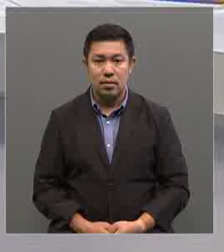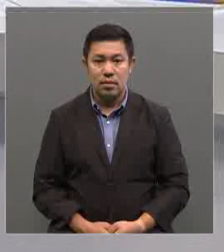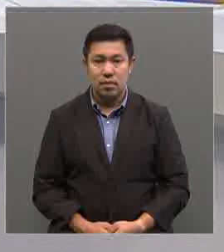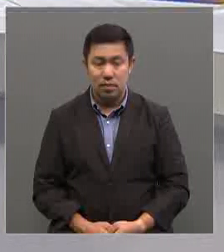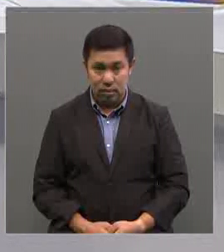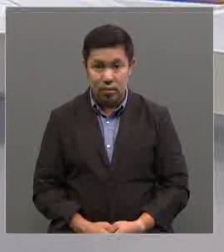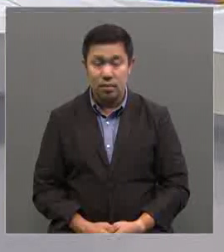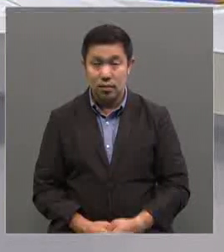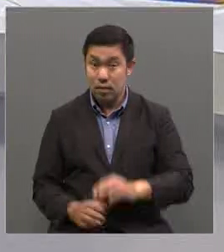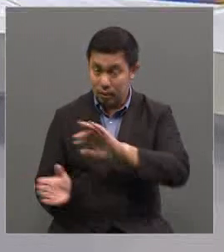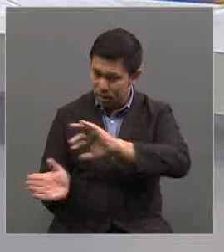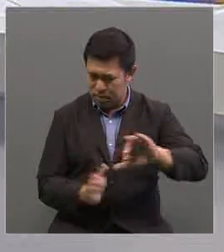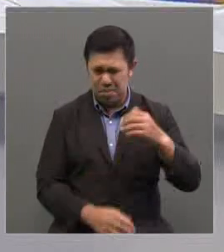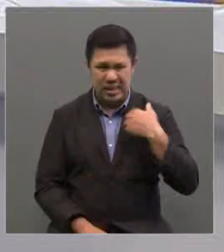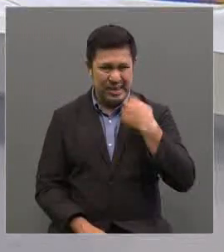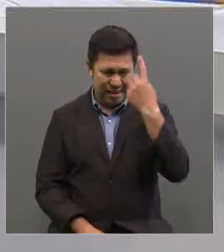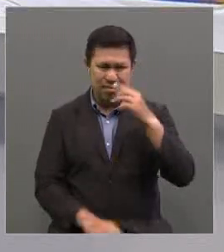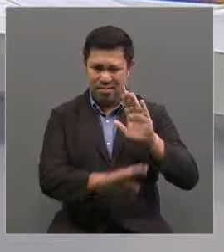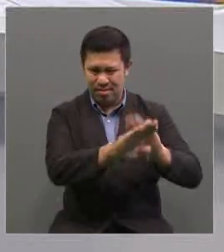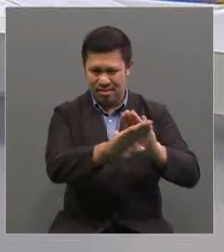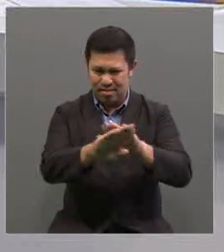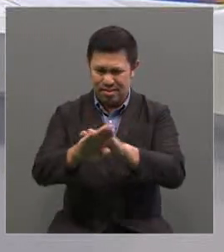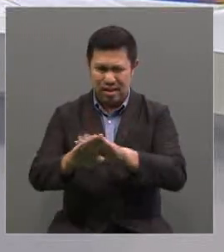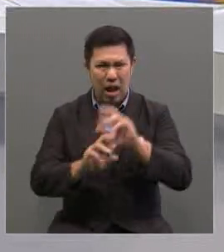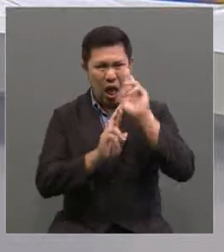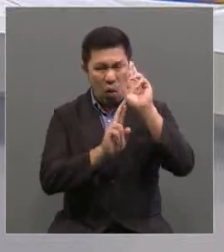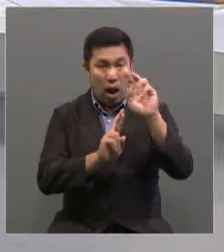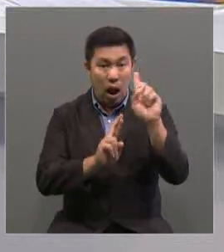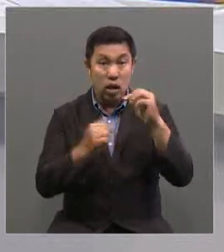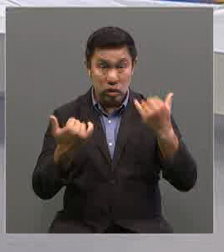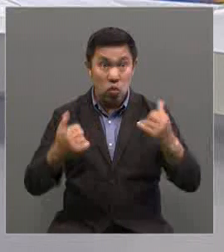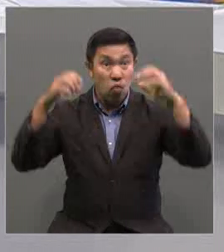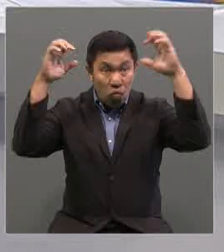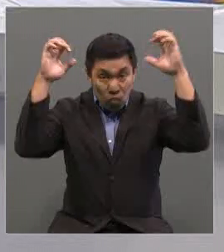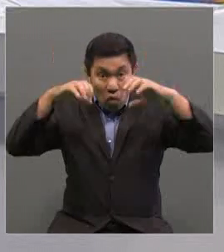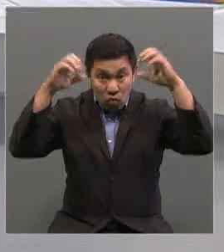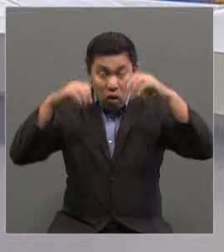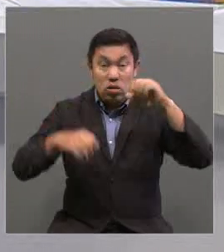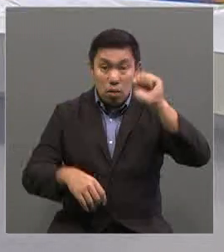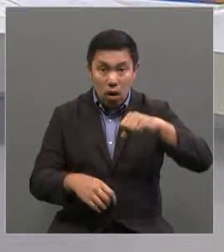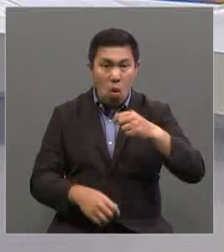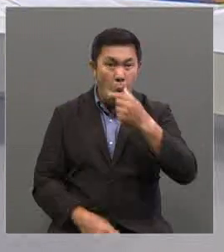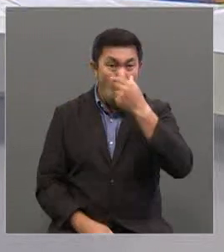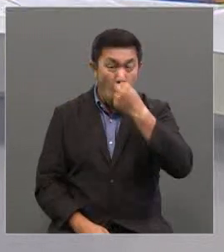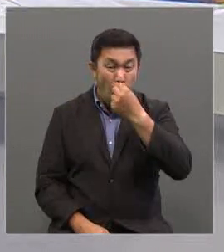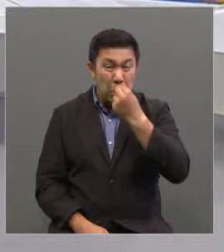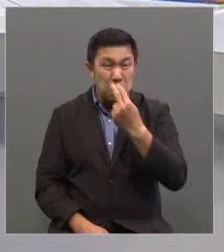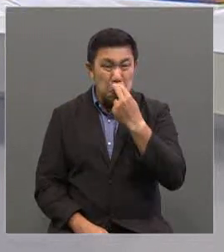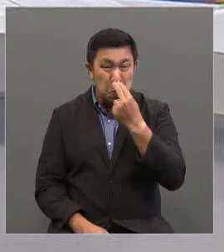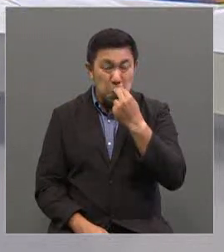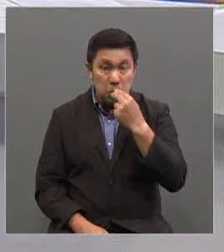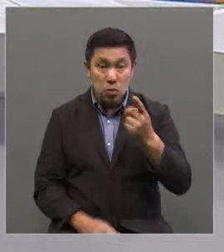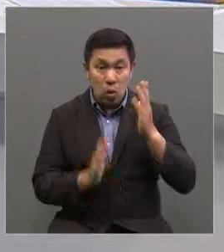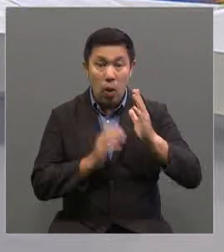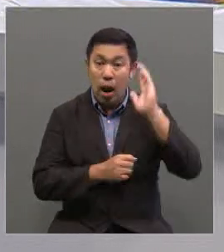คุณผู้ชมครับอีกหนึ่งเรื่องที่อยากจะแจ้งเตือนให้เฝ้าระวังกันคือตอนที่เป็นฤดูฝนนะเพราะฉะนั้นเนี่ยไข้หวัดใหญ่มันกลับมาระบาดอีกครั้ง